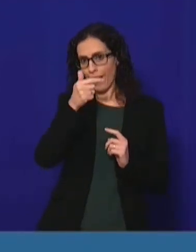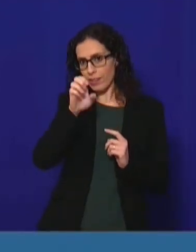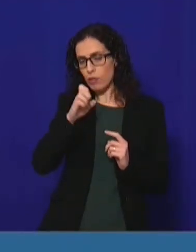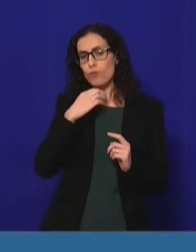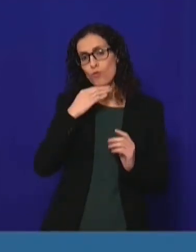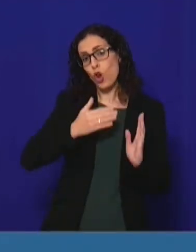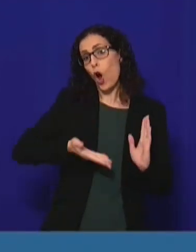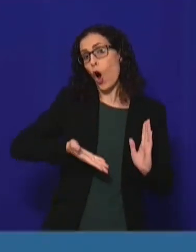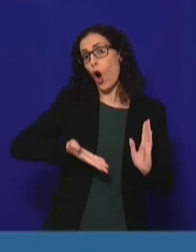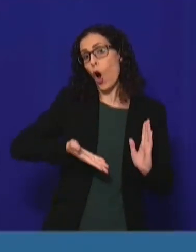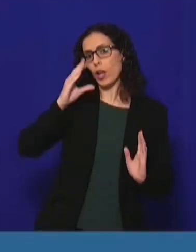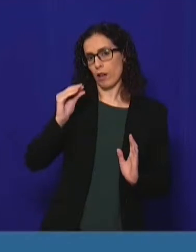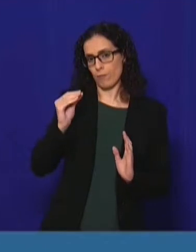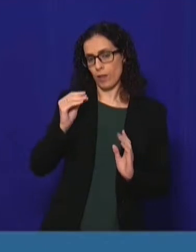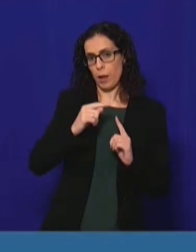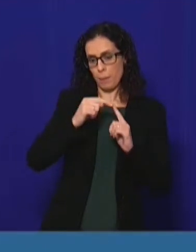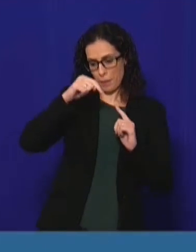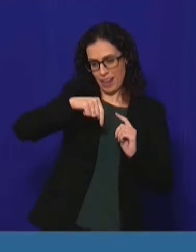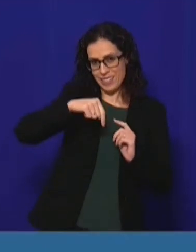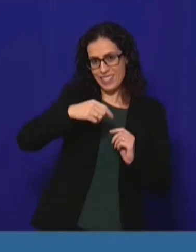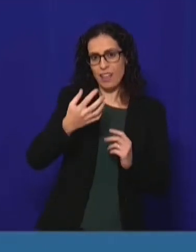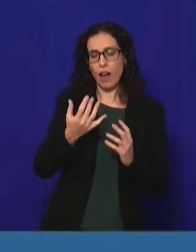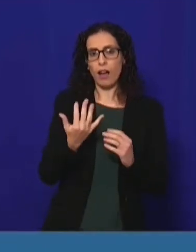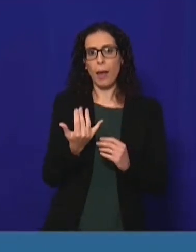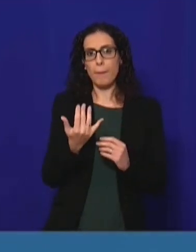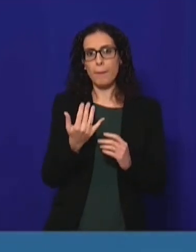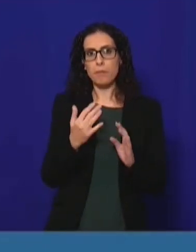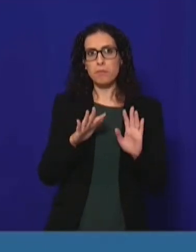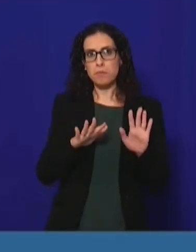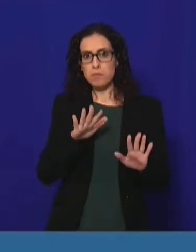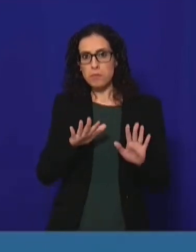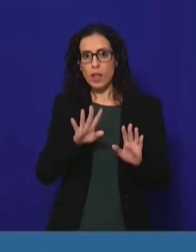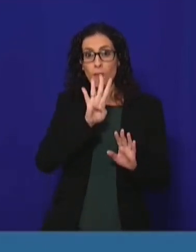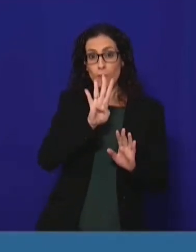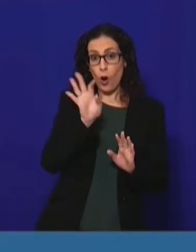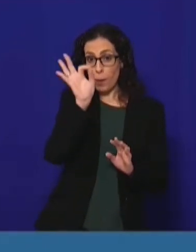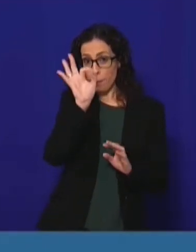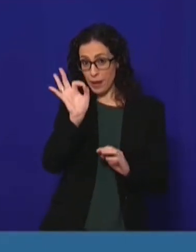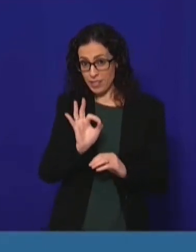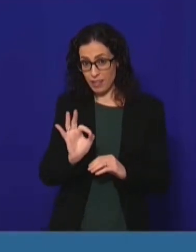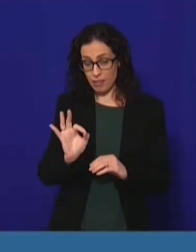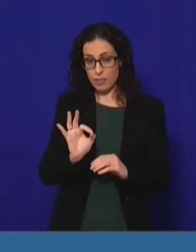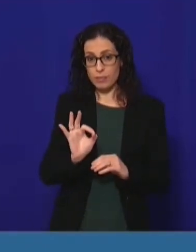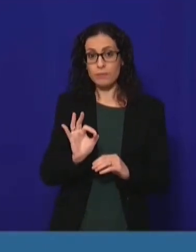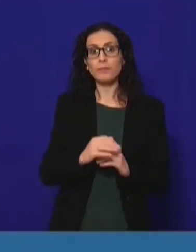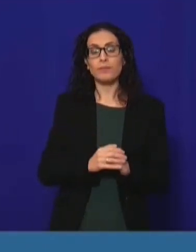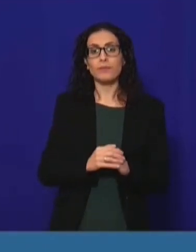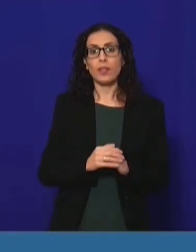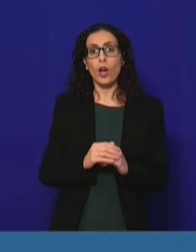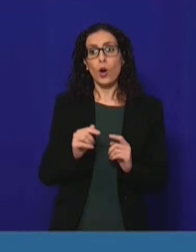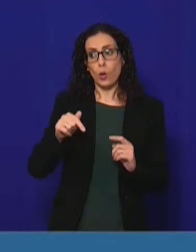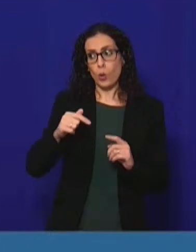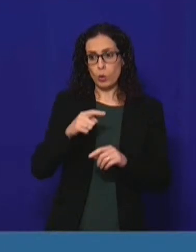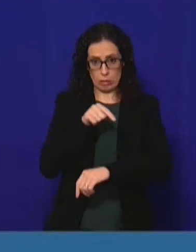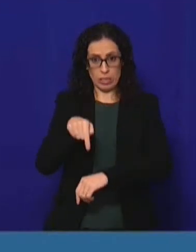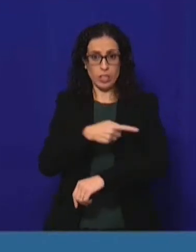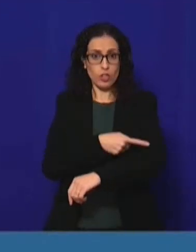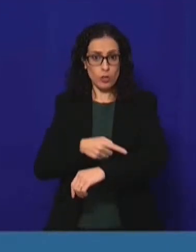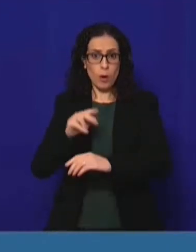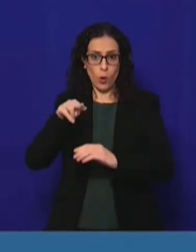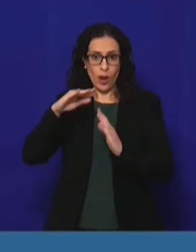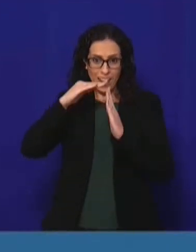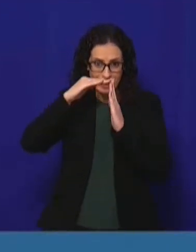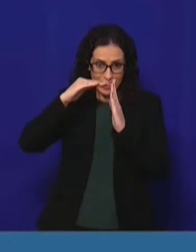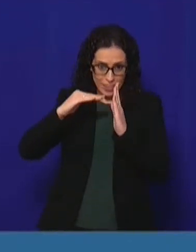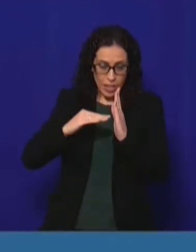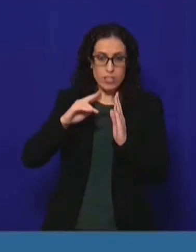għolja bħalissa qiegħda konna average ta' qisu 4% u anka din l-aħħar ġimgħa inqasna mill-4% u